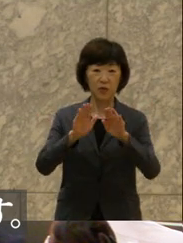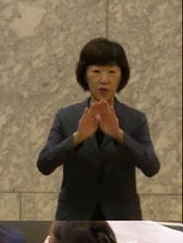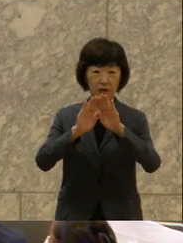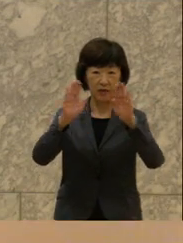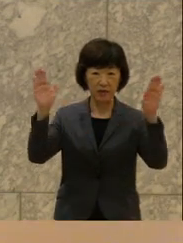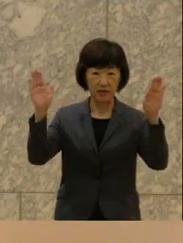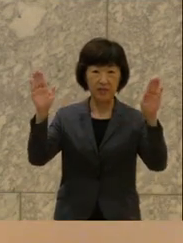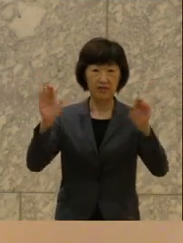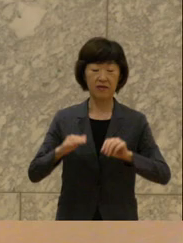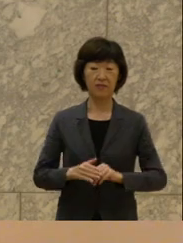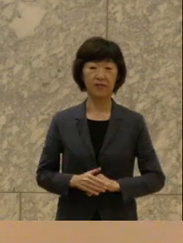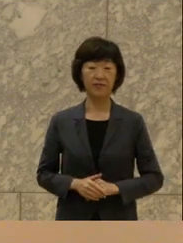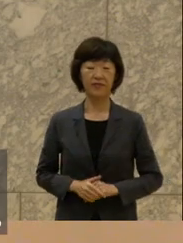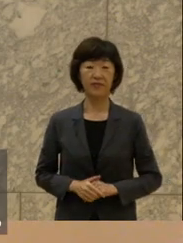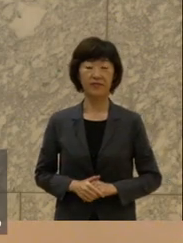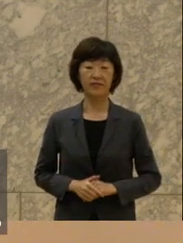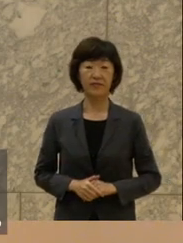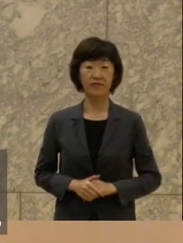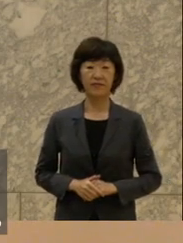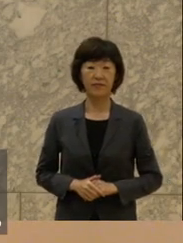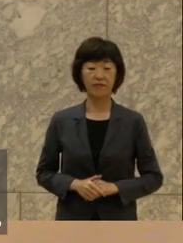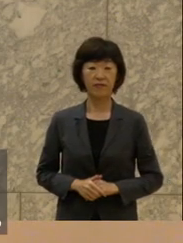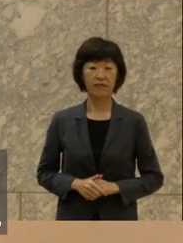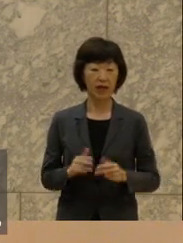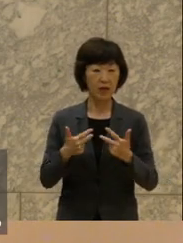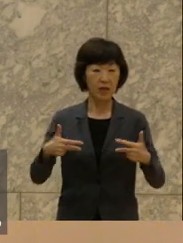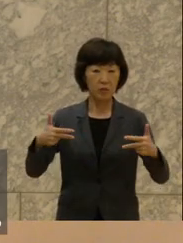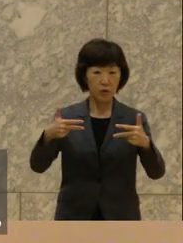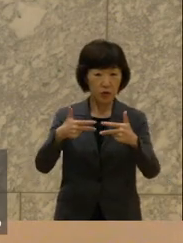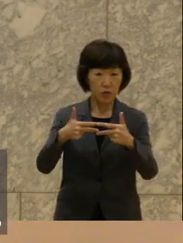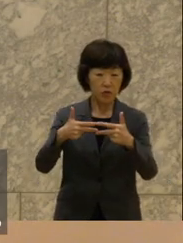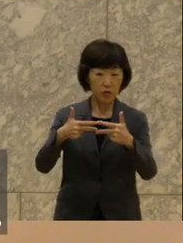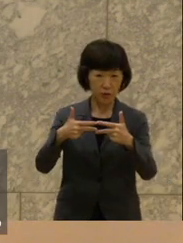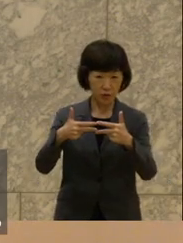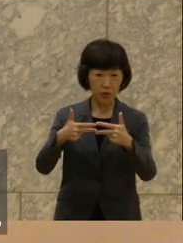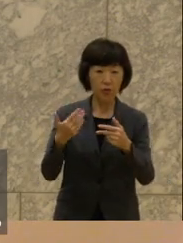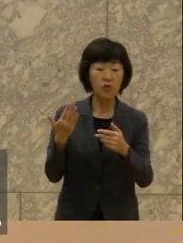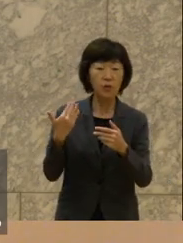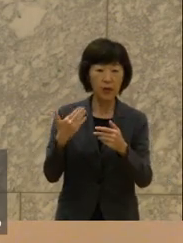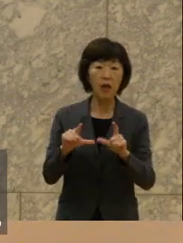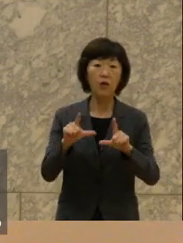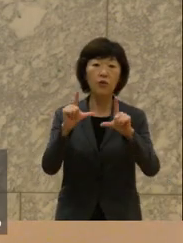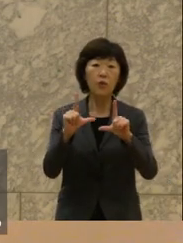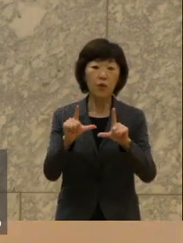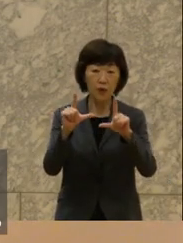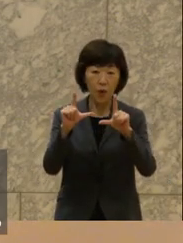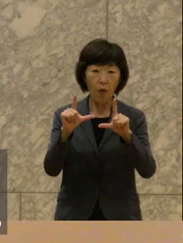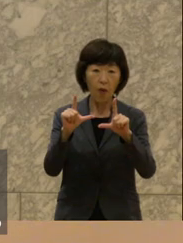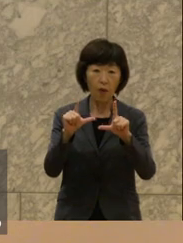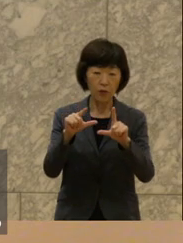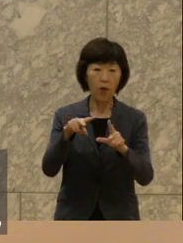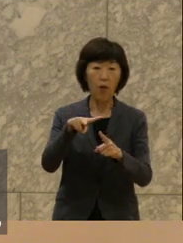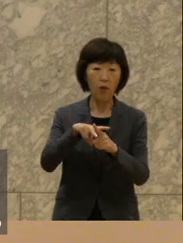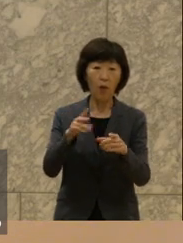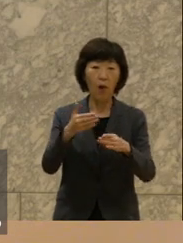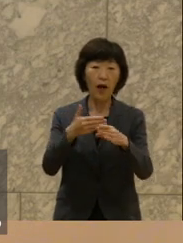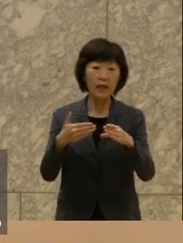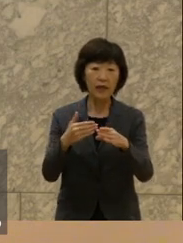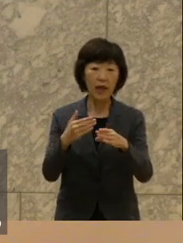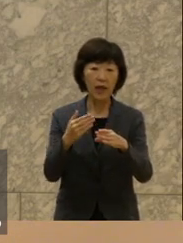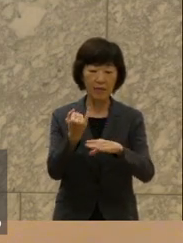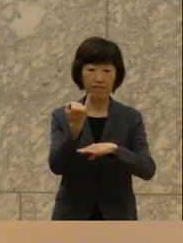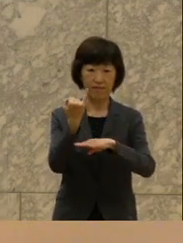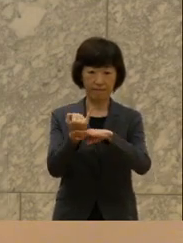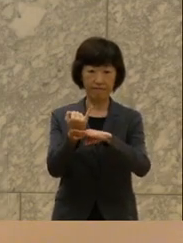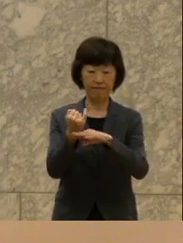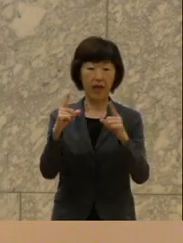いたしますシンポジウム開催にあたり主催者である東京都の小池都知事よりご挨拶させて